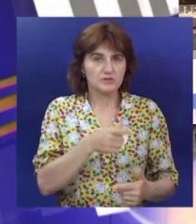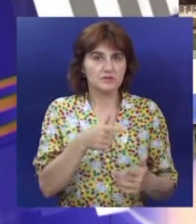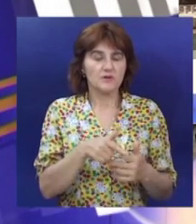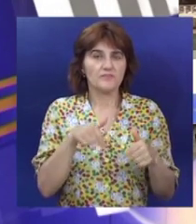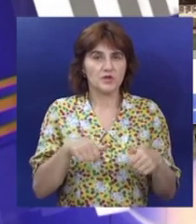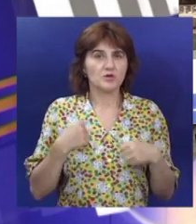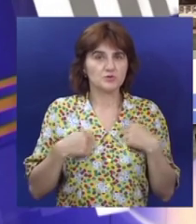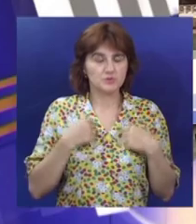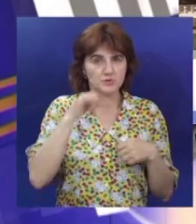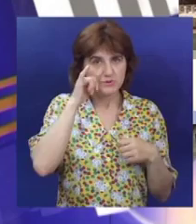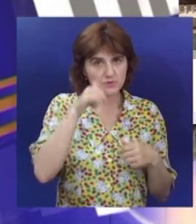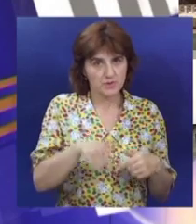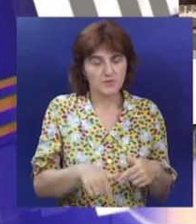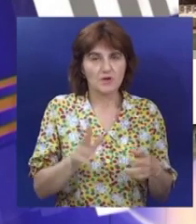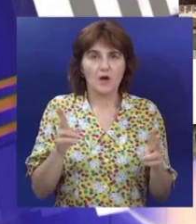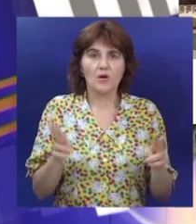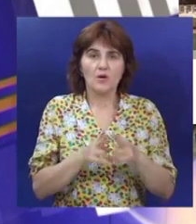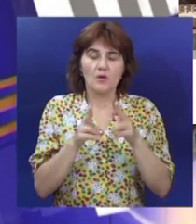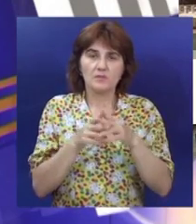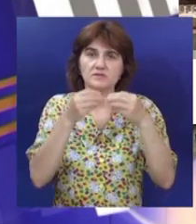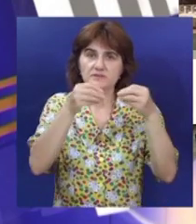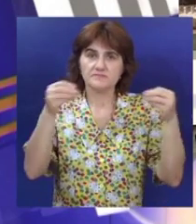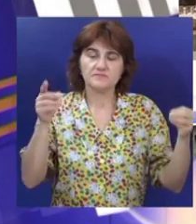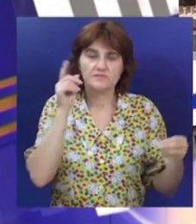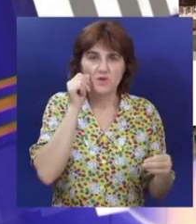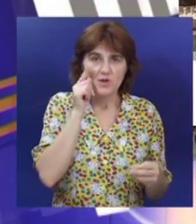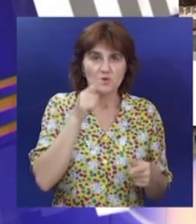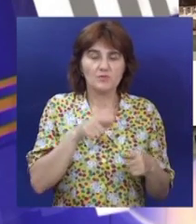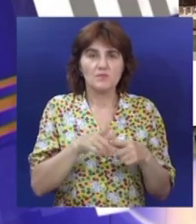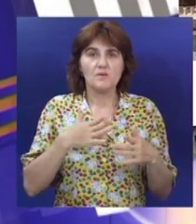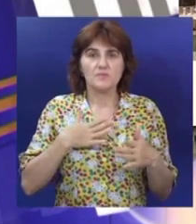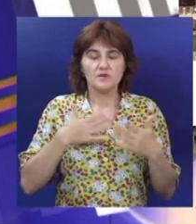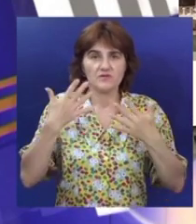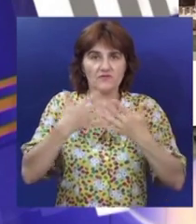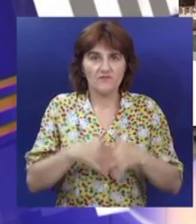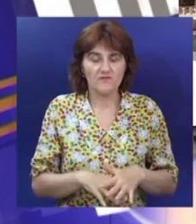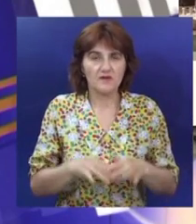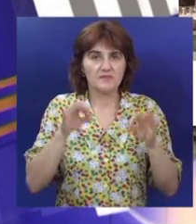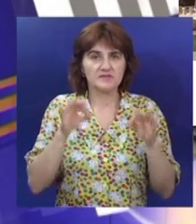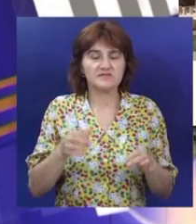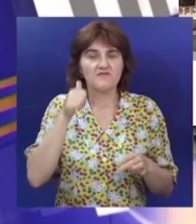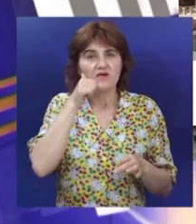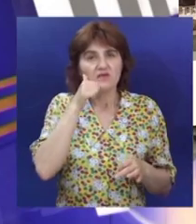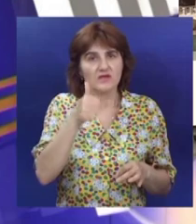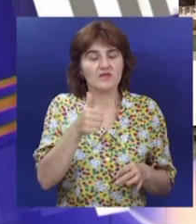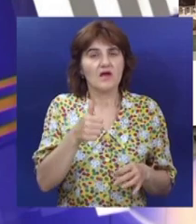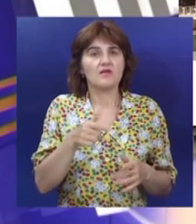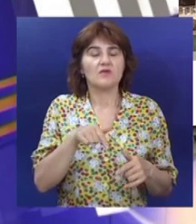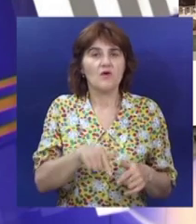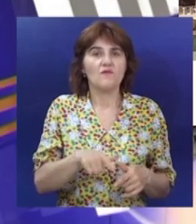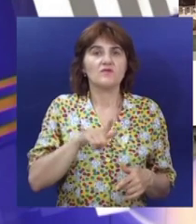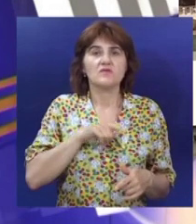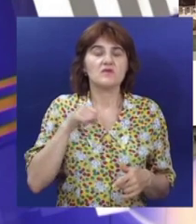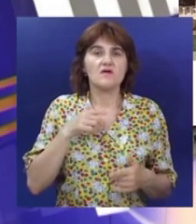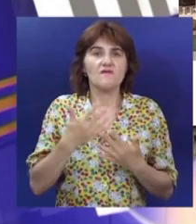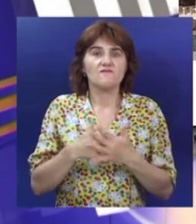Siemens karavan kako bi upoznali građane sa nekim inovacijama iz kompanije Siemens koje su u svakodnevnoj upotrebi, ali ljudi ne znaju da su